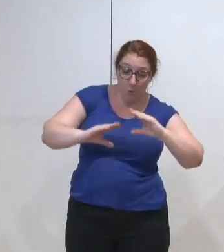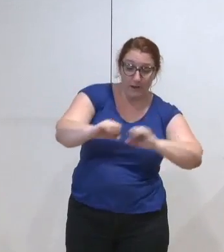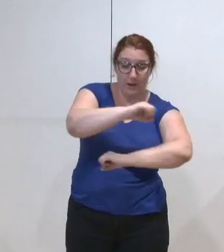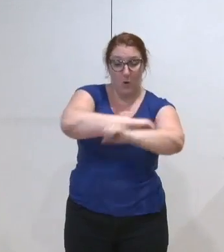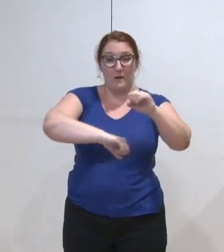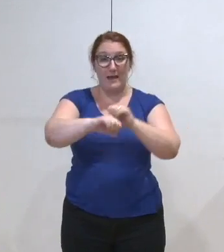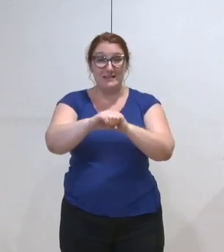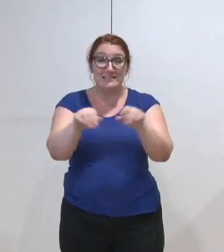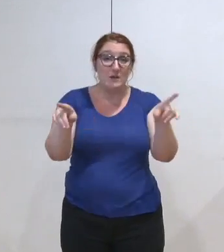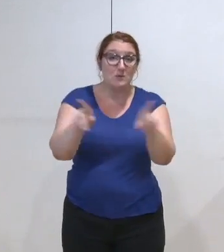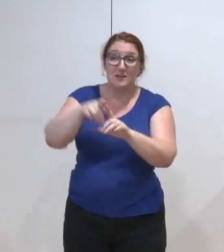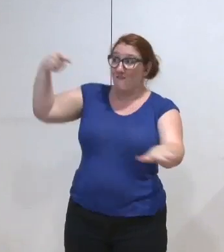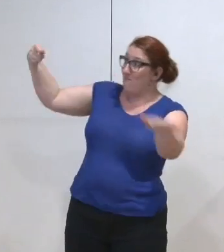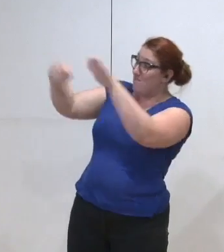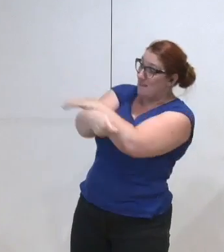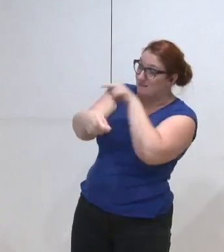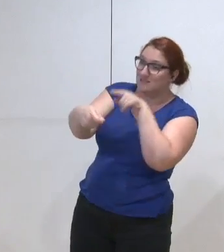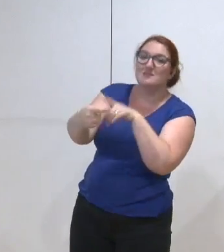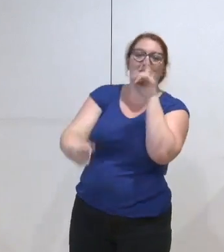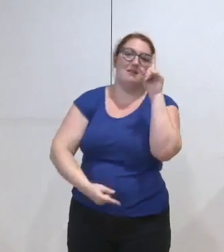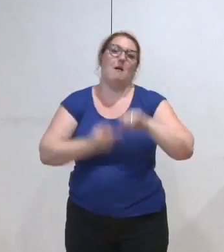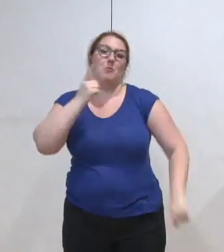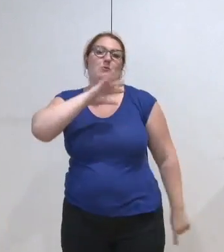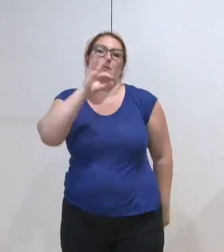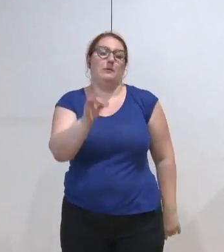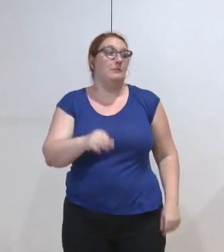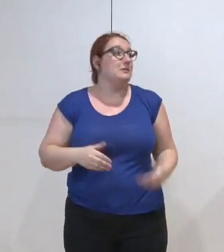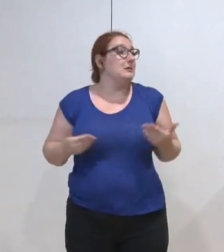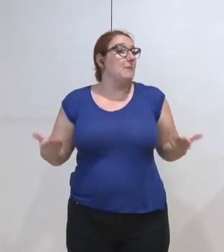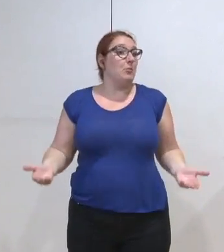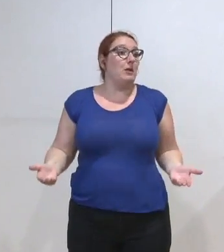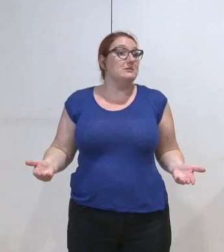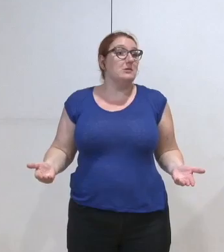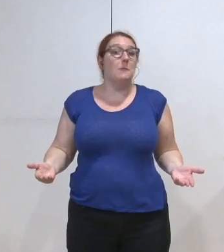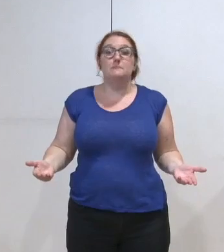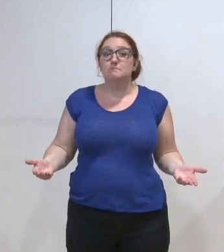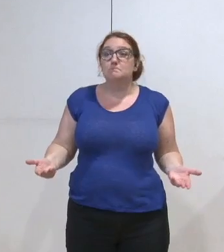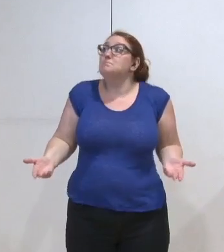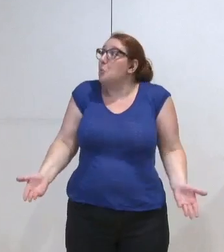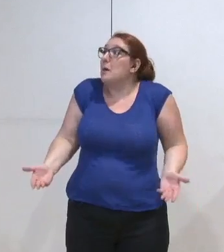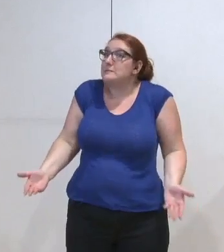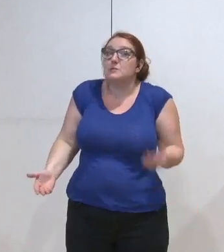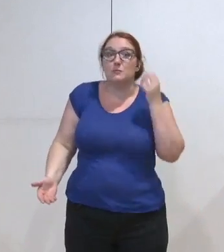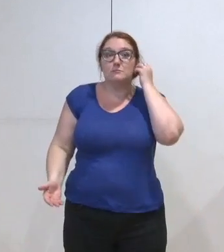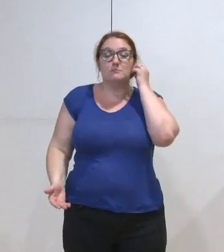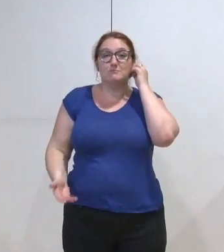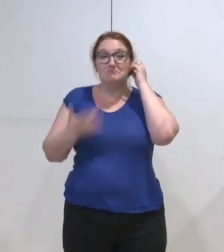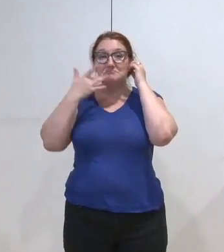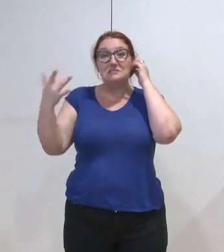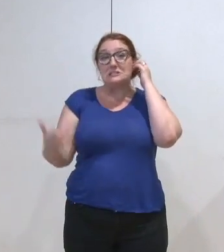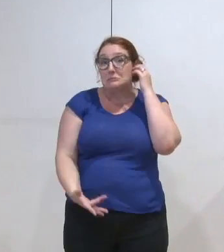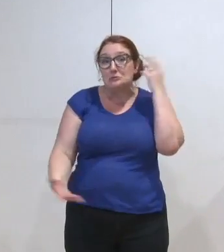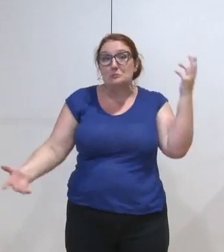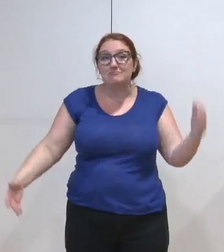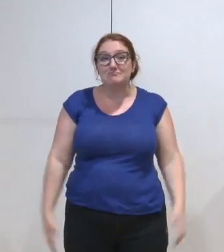financer c'est ça qui est important et ça pour l'instant pour l'instant c'est la